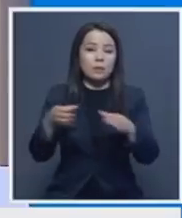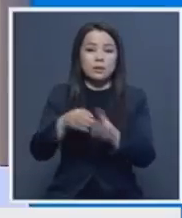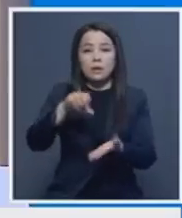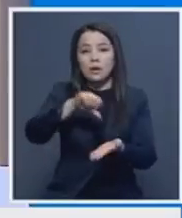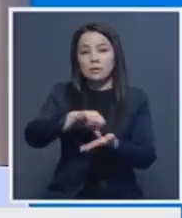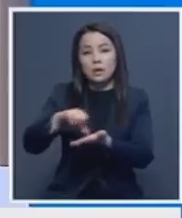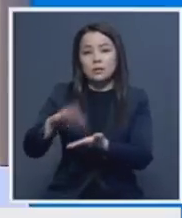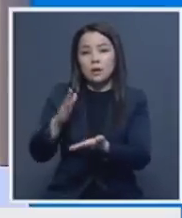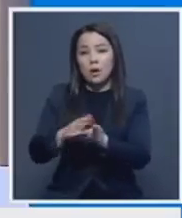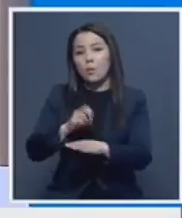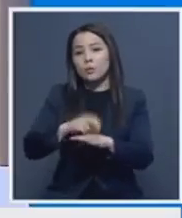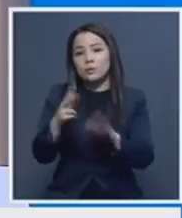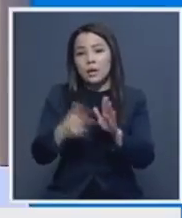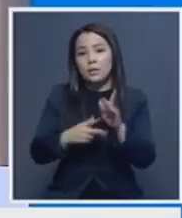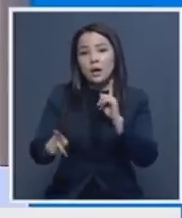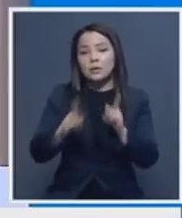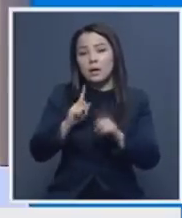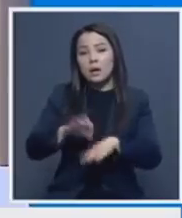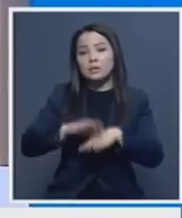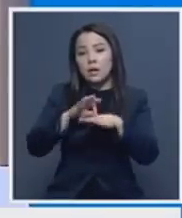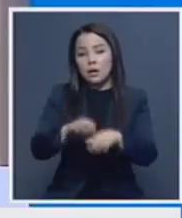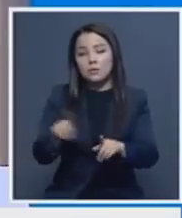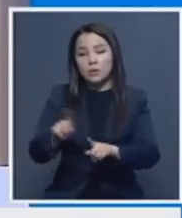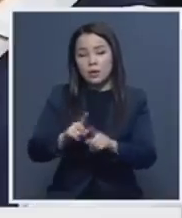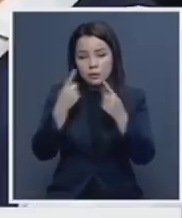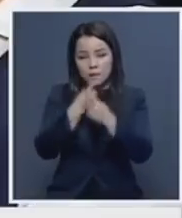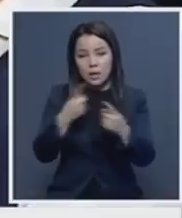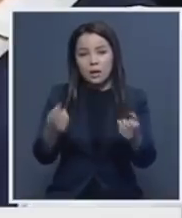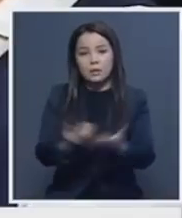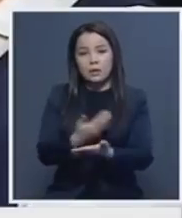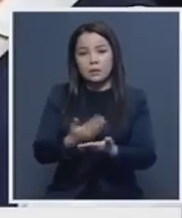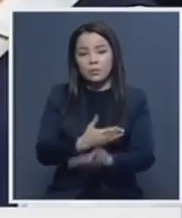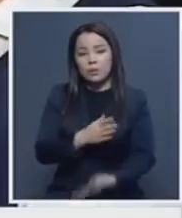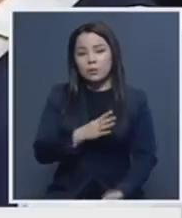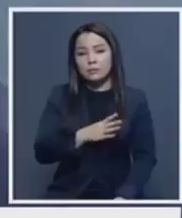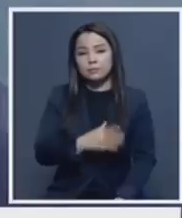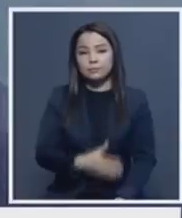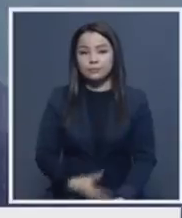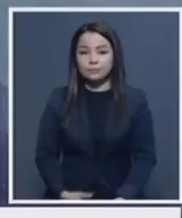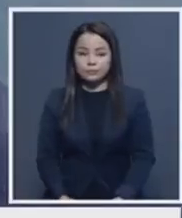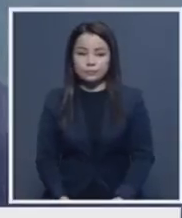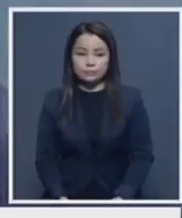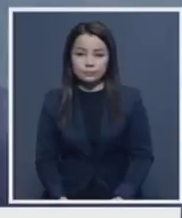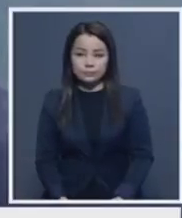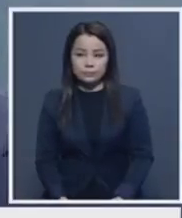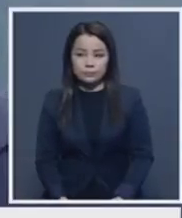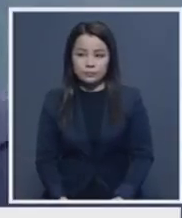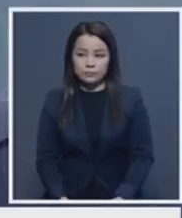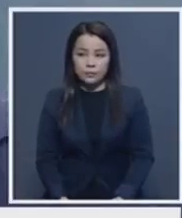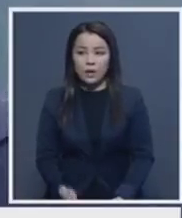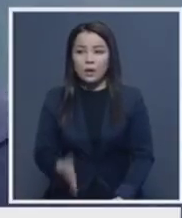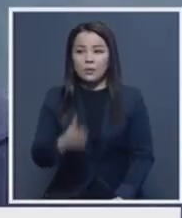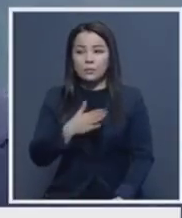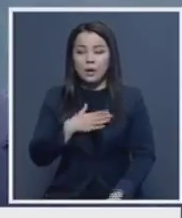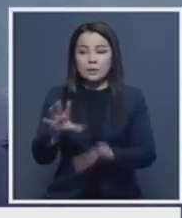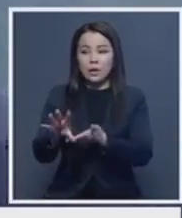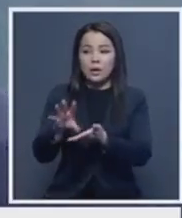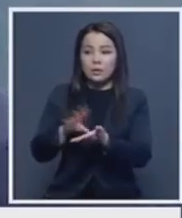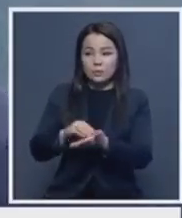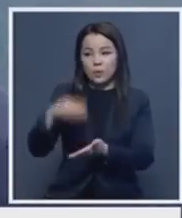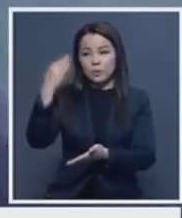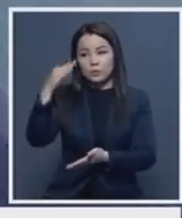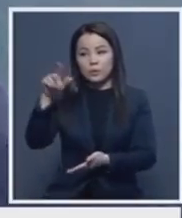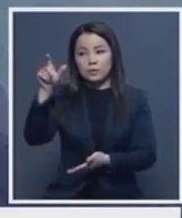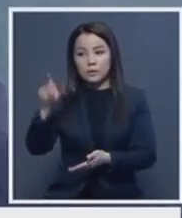өткелі отырған 18-ші съез аясындағы жиында мәлімдеді. Біз біреудің көшірмесі болған міндет емеспіз